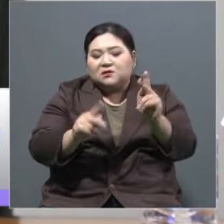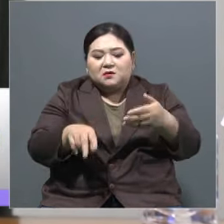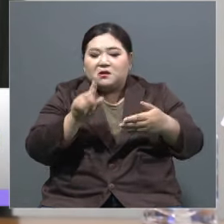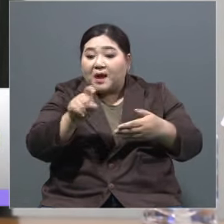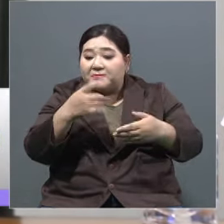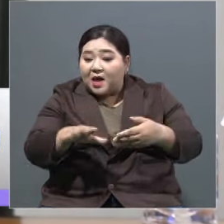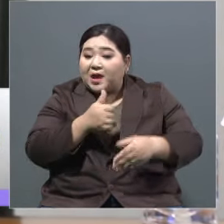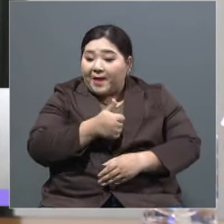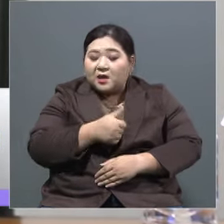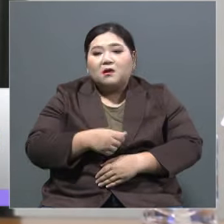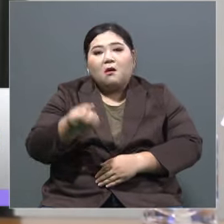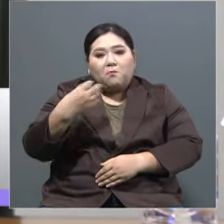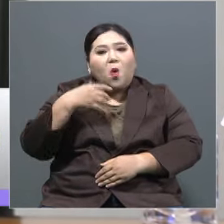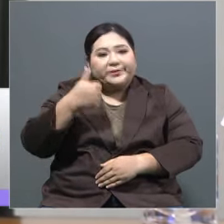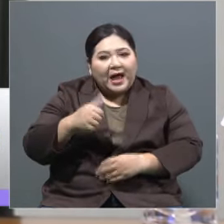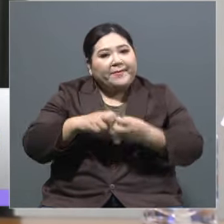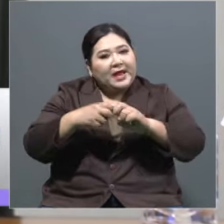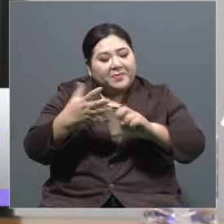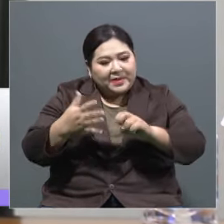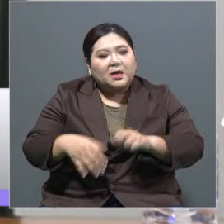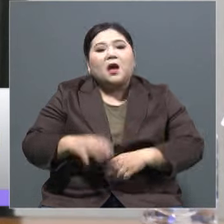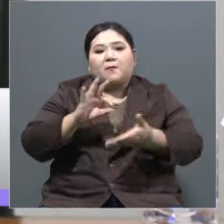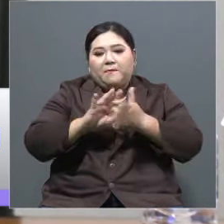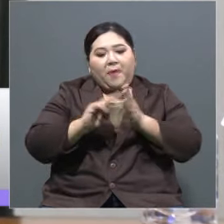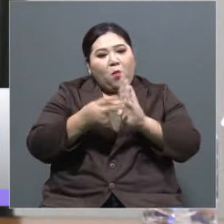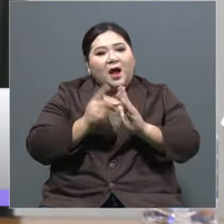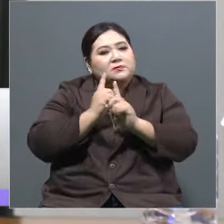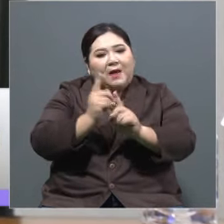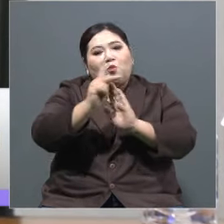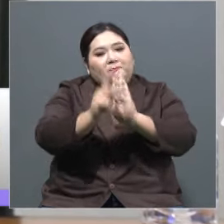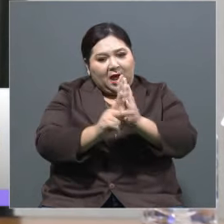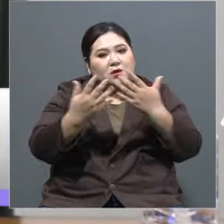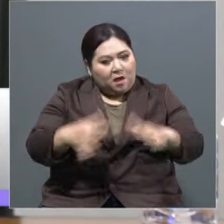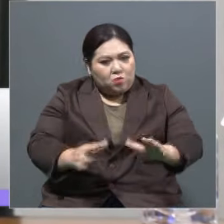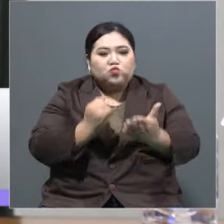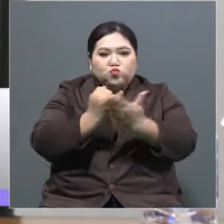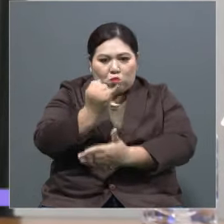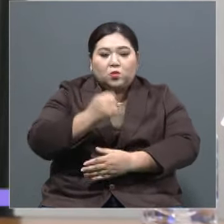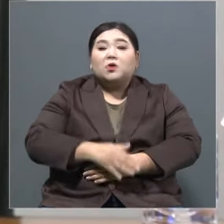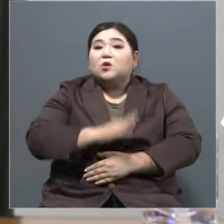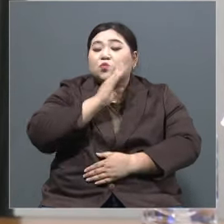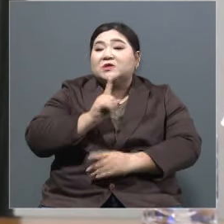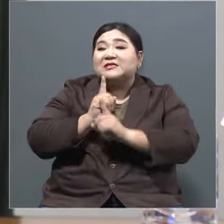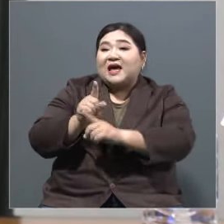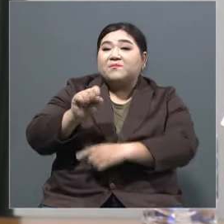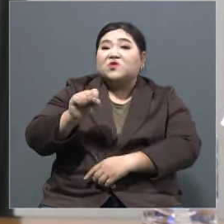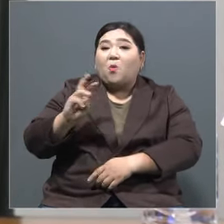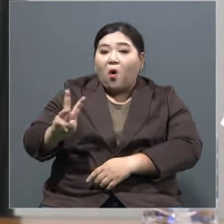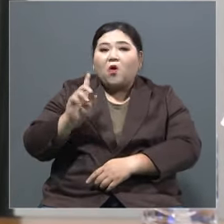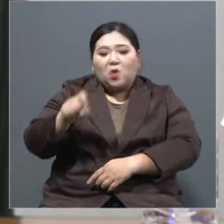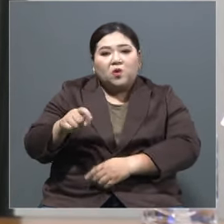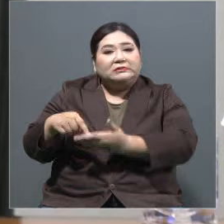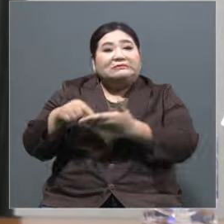ก็มั่นใจว่าการแต่งตั้งคุณพิชิตนั้นก็เป็นไปตามตัวบทกฎหมายแต่ว่าถ้าเกิดทางสว.ต้องการที่จะตรวจสอบเรื่